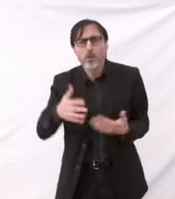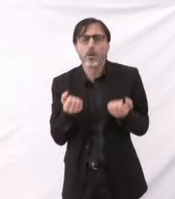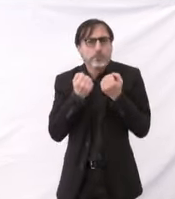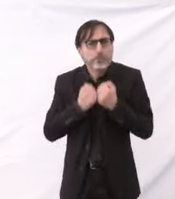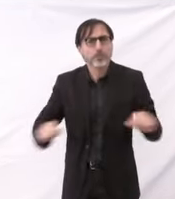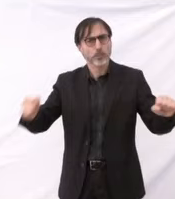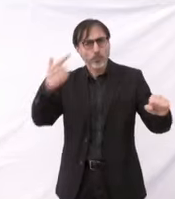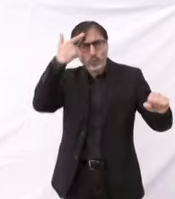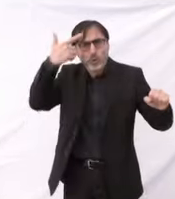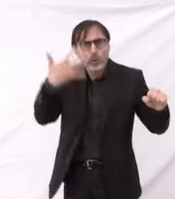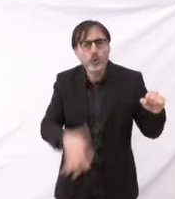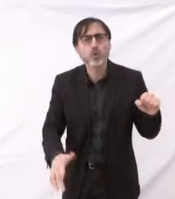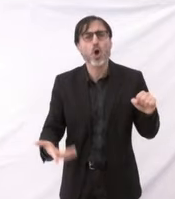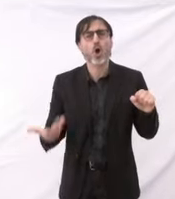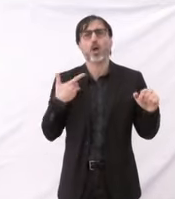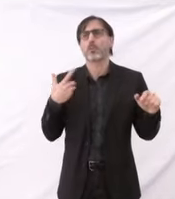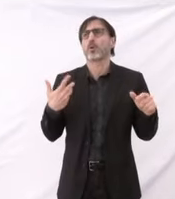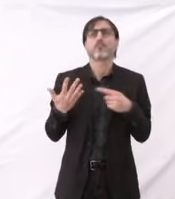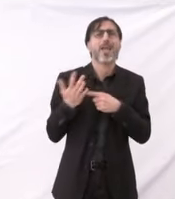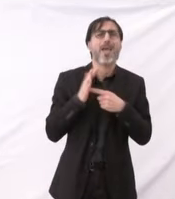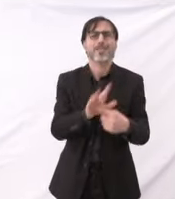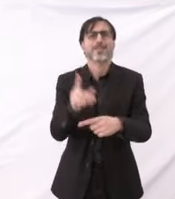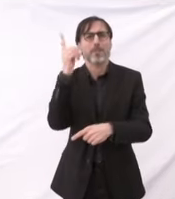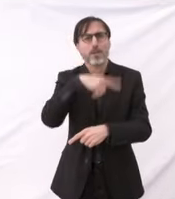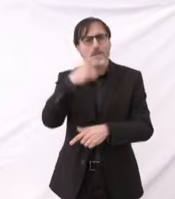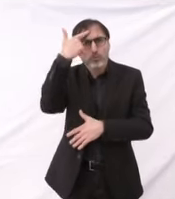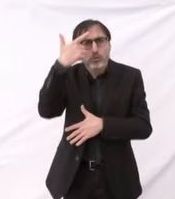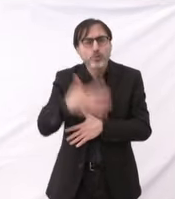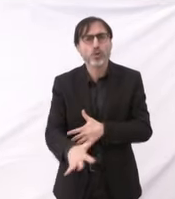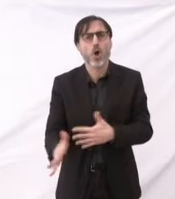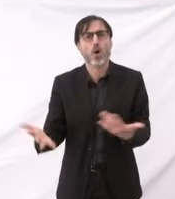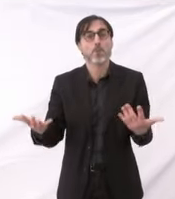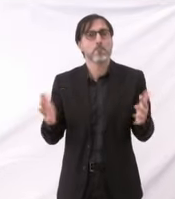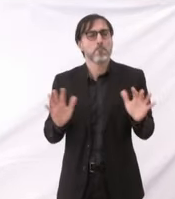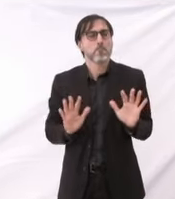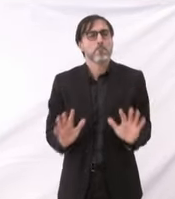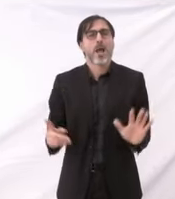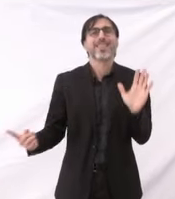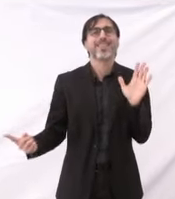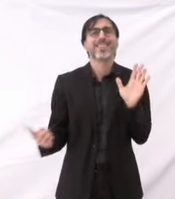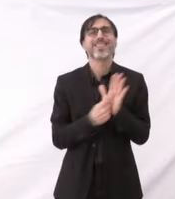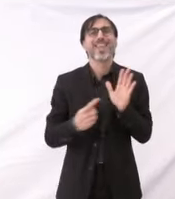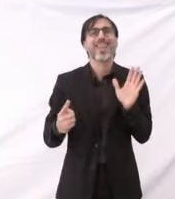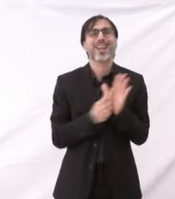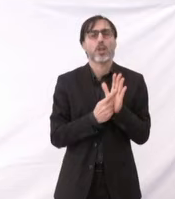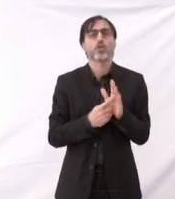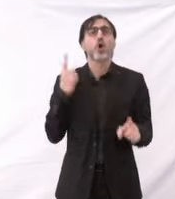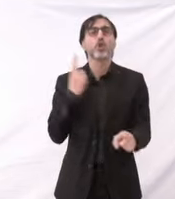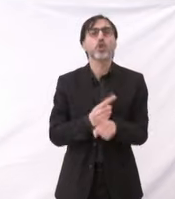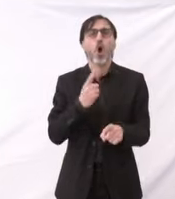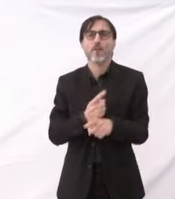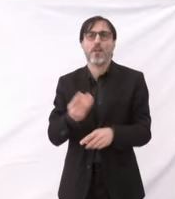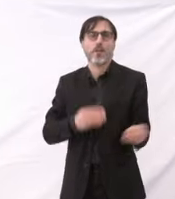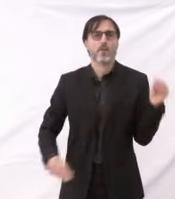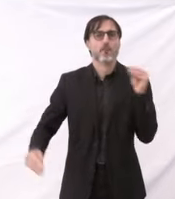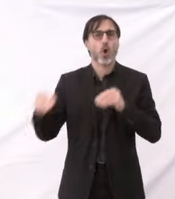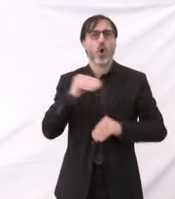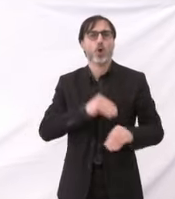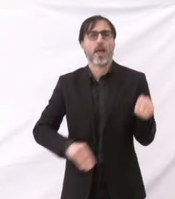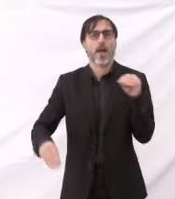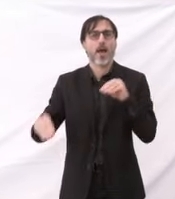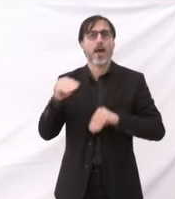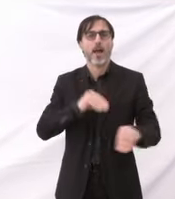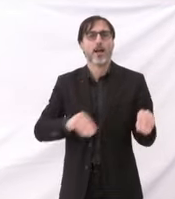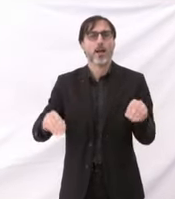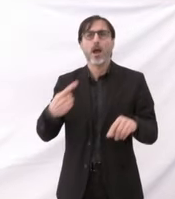scoraggiati, che abbiamo avuto anche cattivi esempi, però è un diritto, un dovere quel voto. E